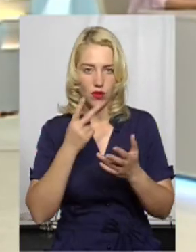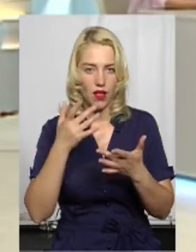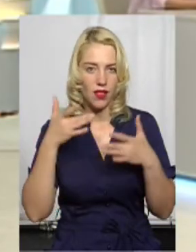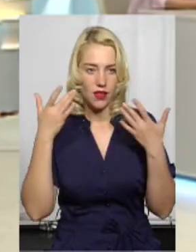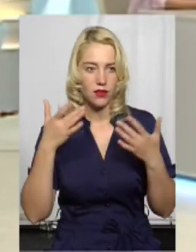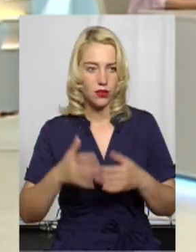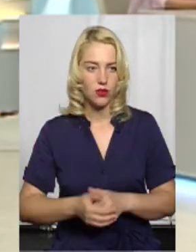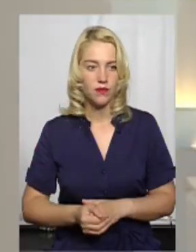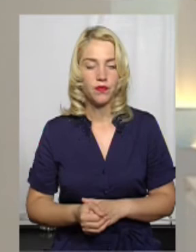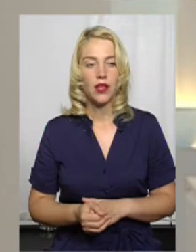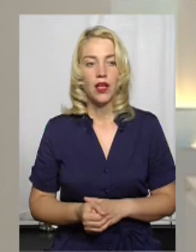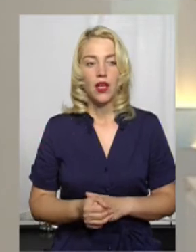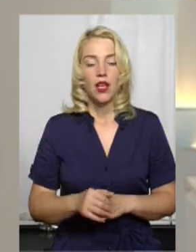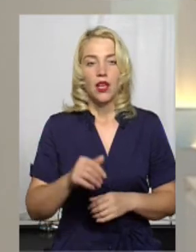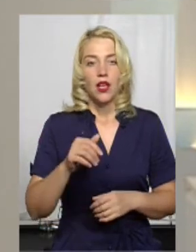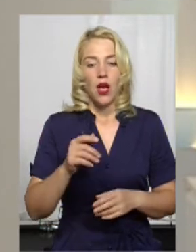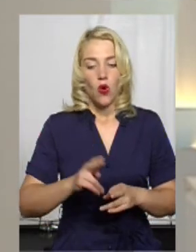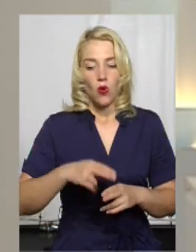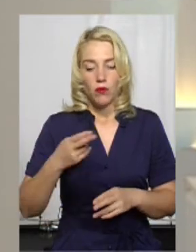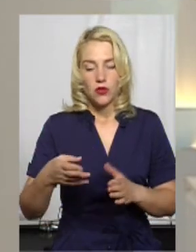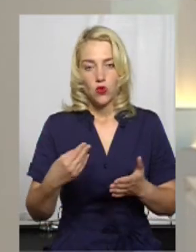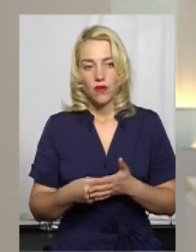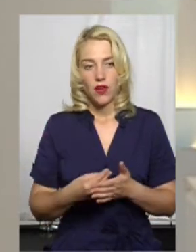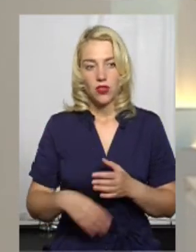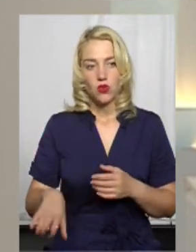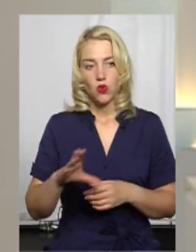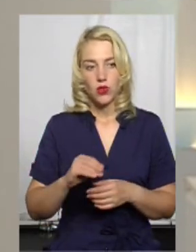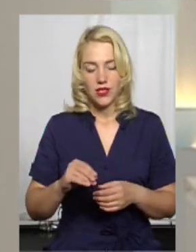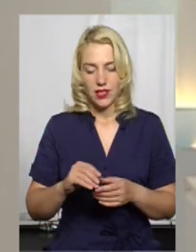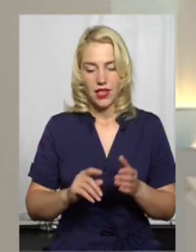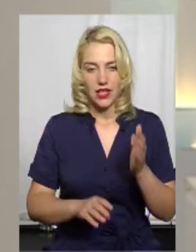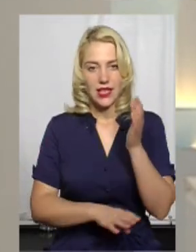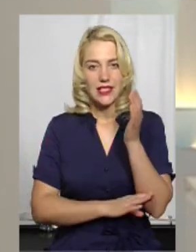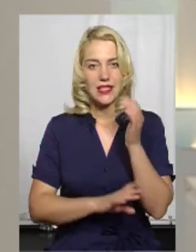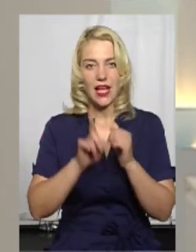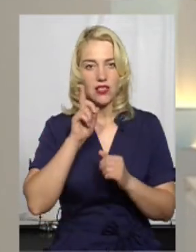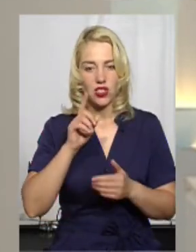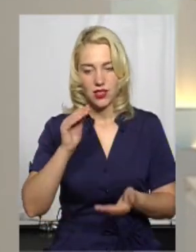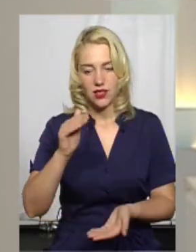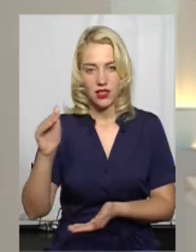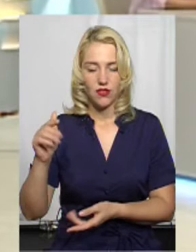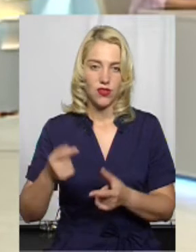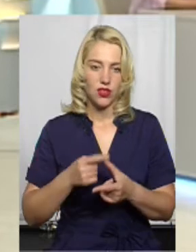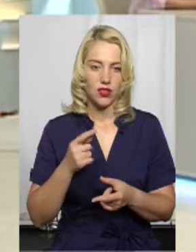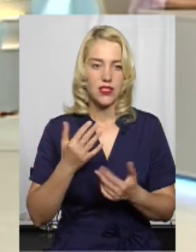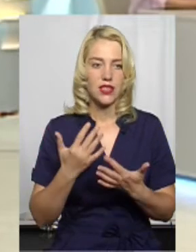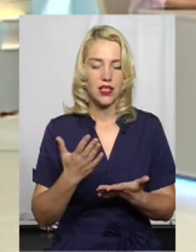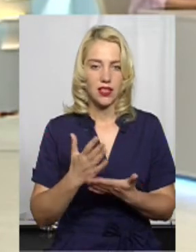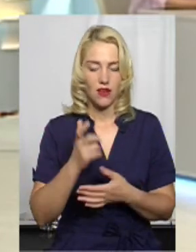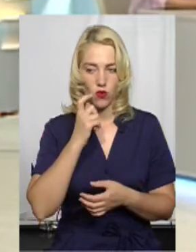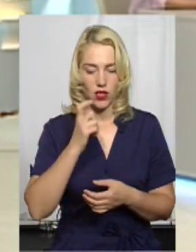Скажіть, будь ласка, компенсують вартість усіх сертифікованих саджанців? Так, звичайно. І скільки їх взагалі є в